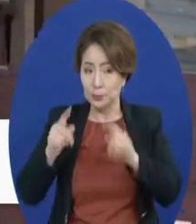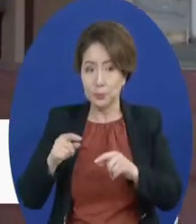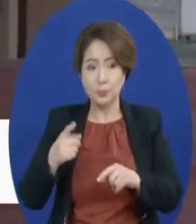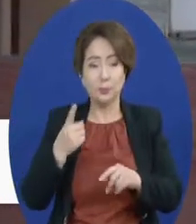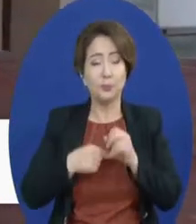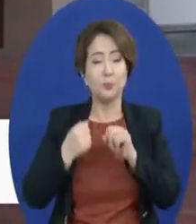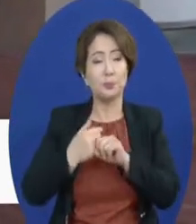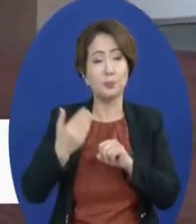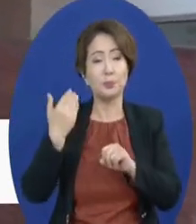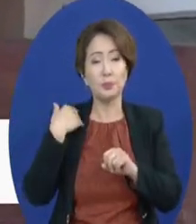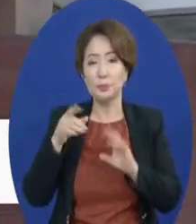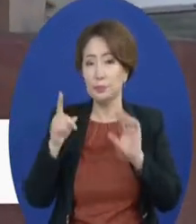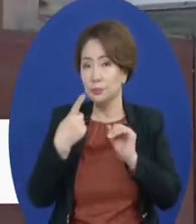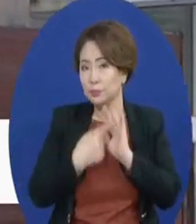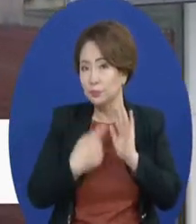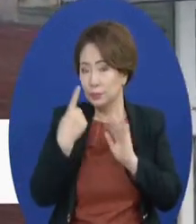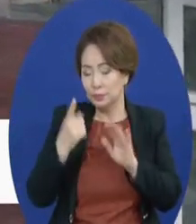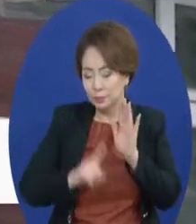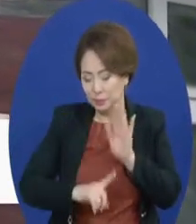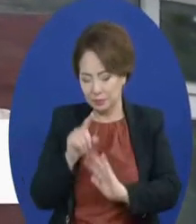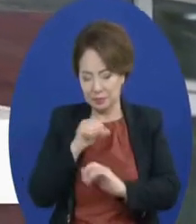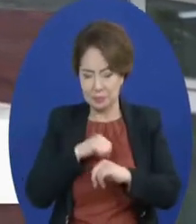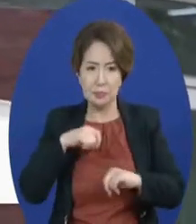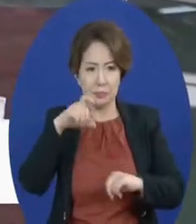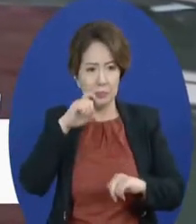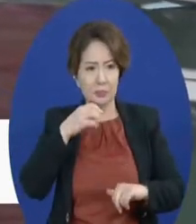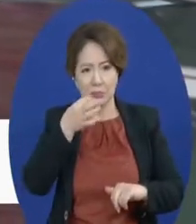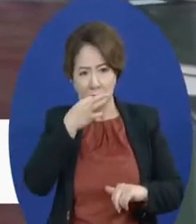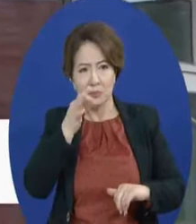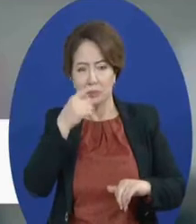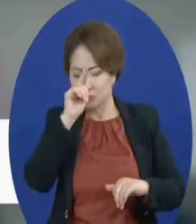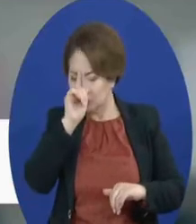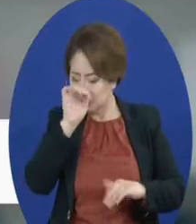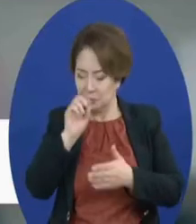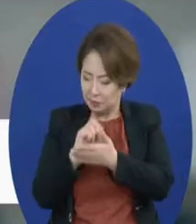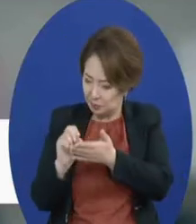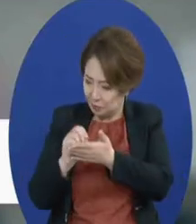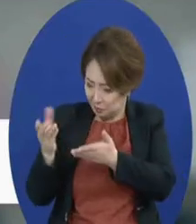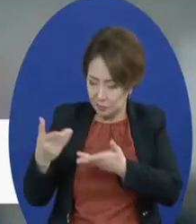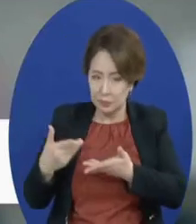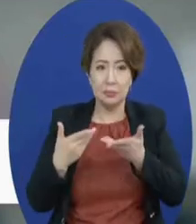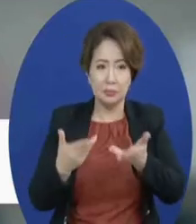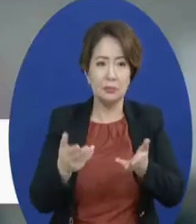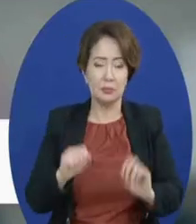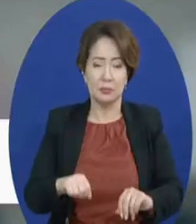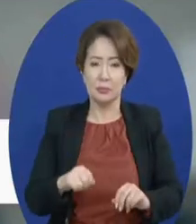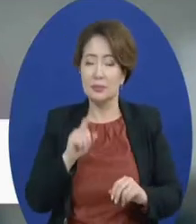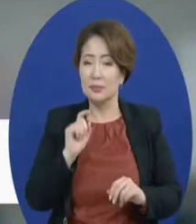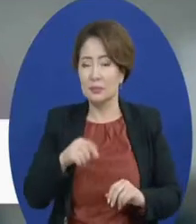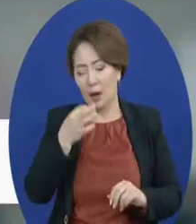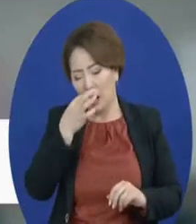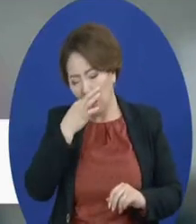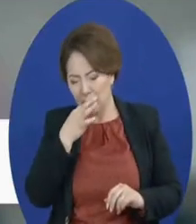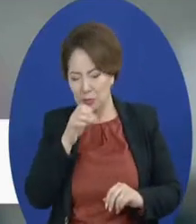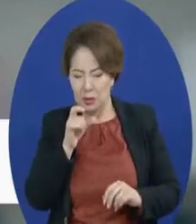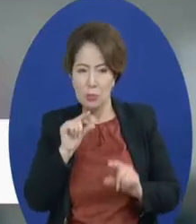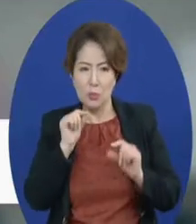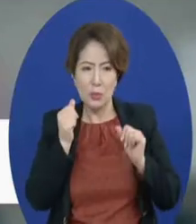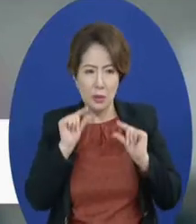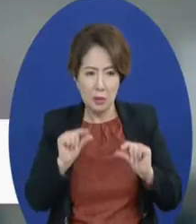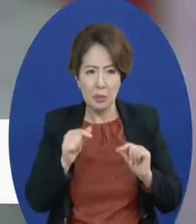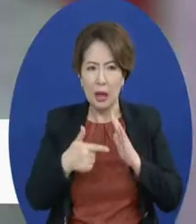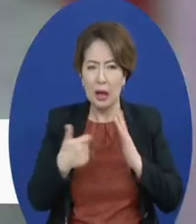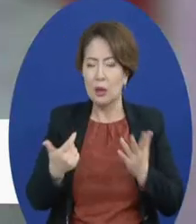өөрчилснөөр өнгөрсөн оны 11-р сарын 1-ээс эхлэн иргэд хүссэн эмийн сан эмчээр жороо бичүүлж авдаг болсон. Иргэд уудаг байсан эм нь